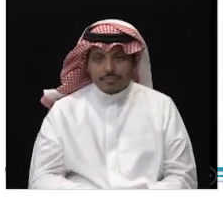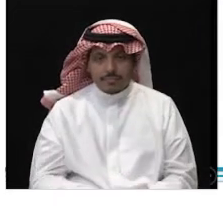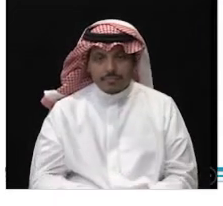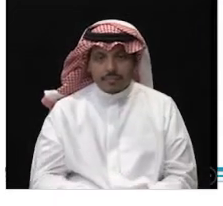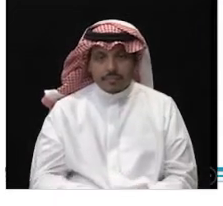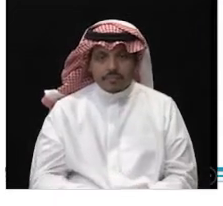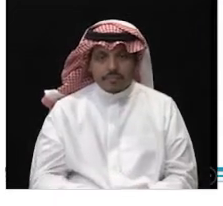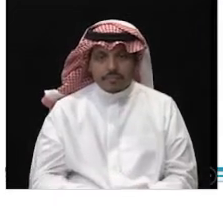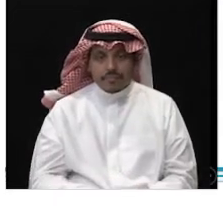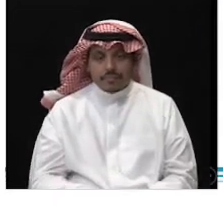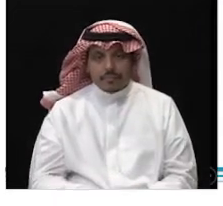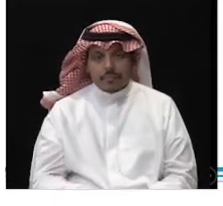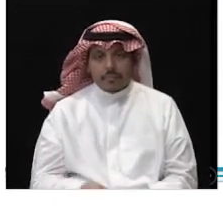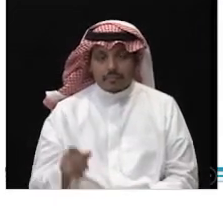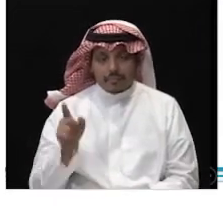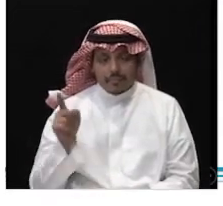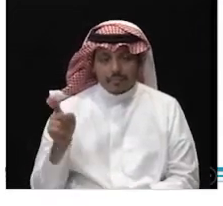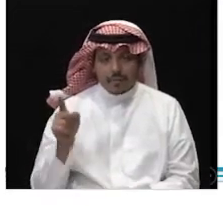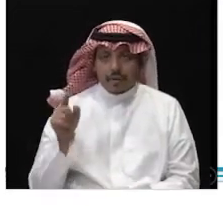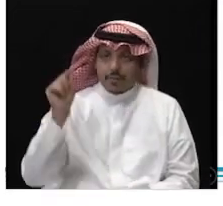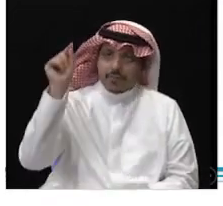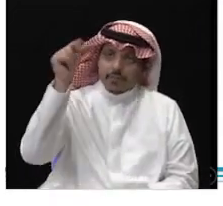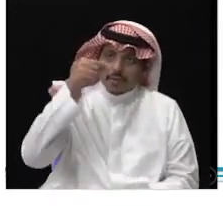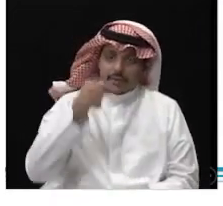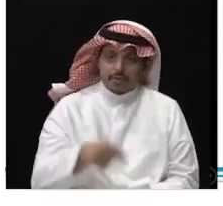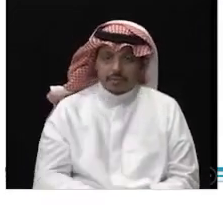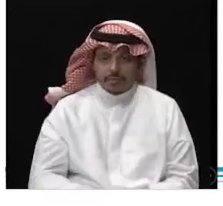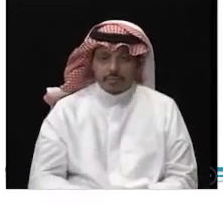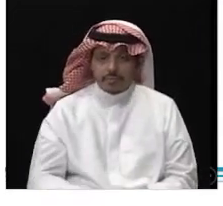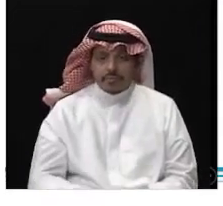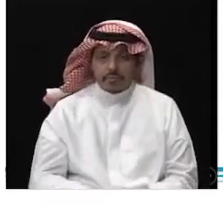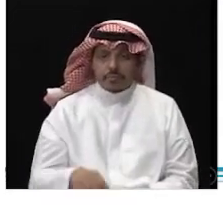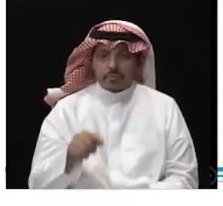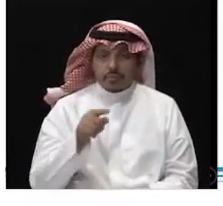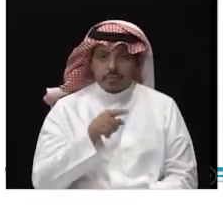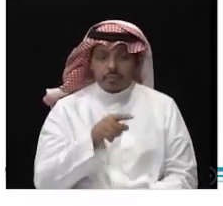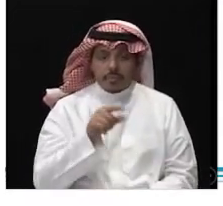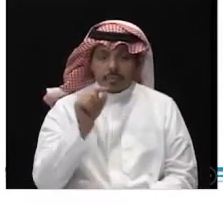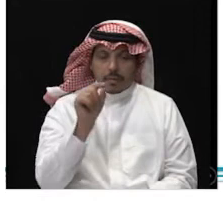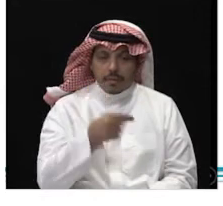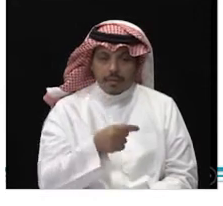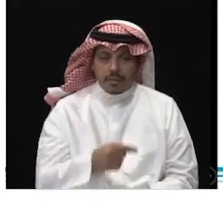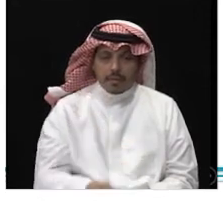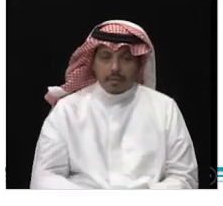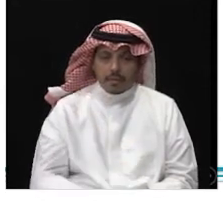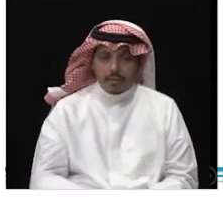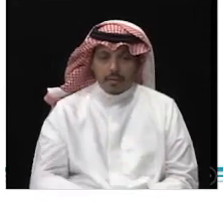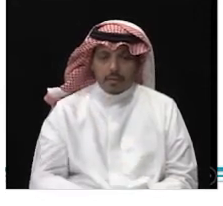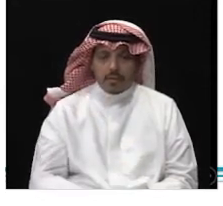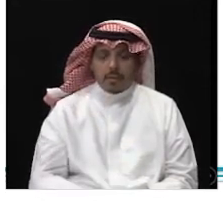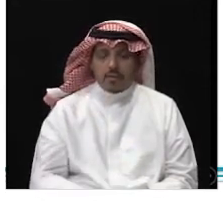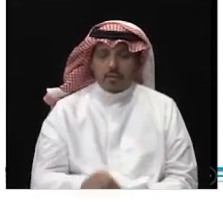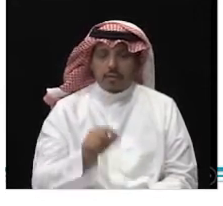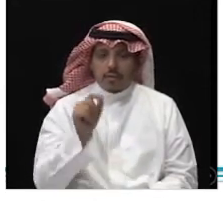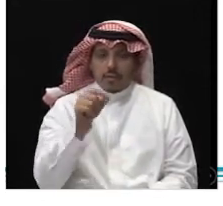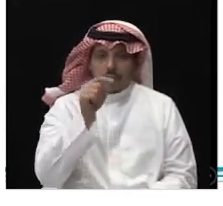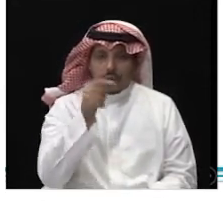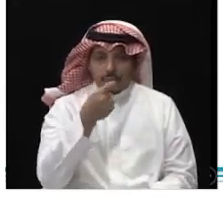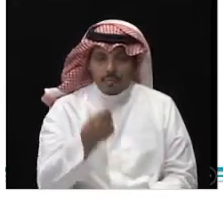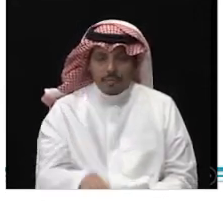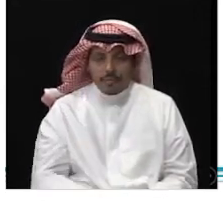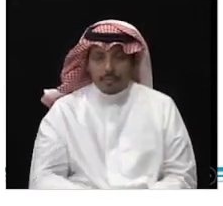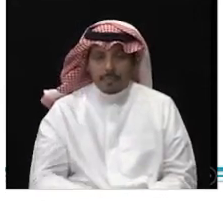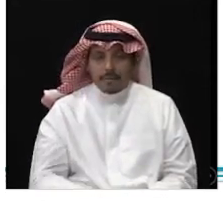هنا، هذه فتحة، أحسنتم، وهذه كسرة، وهذه